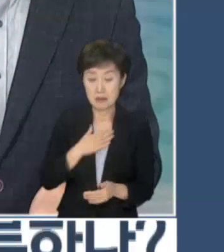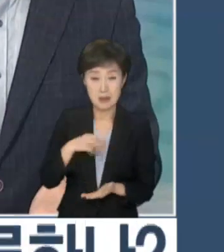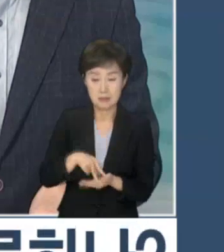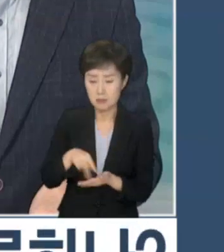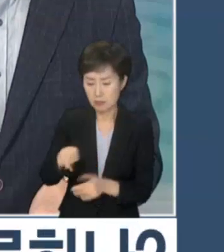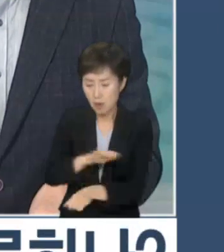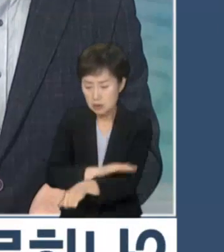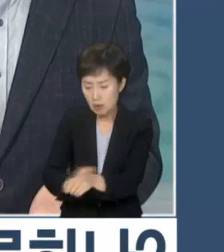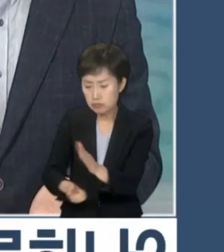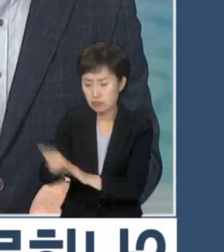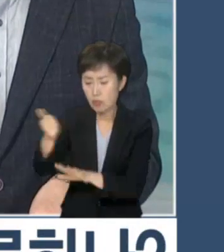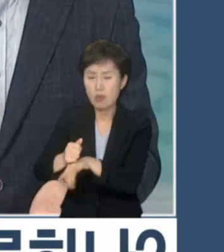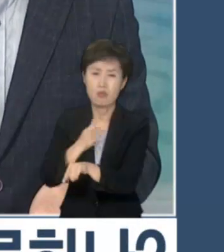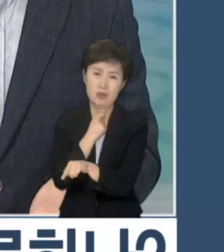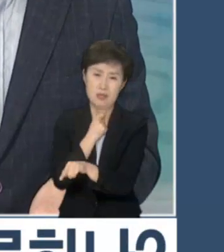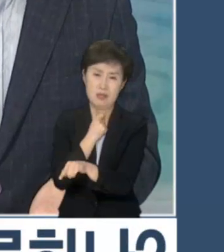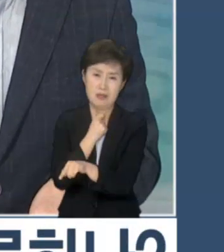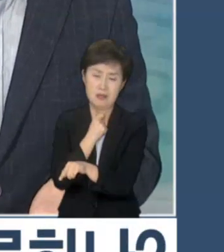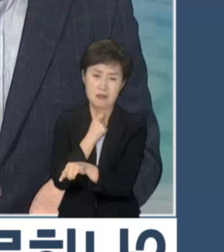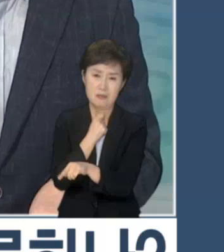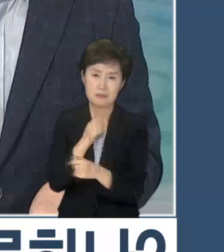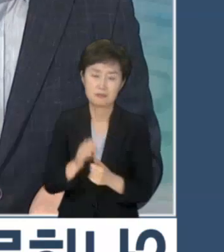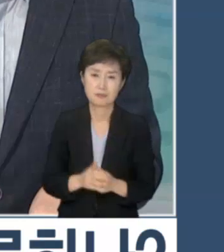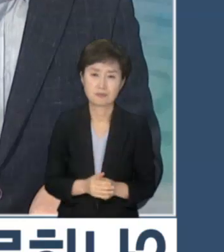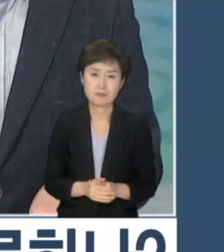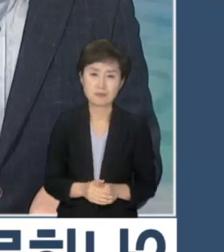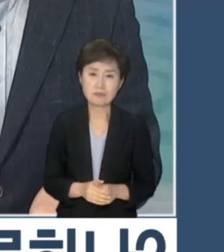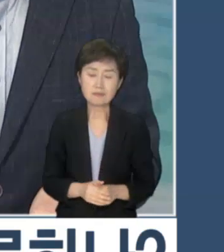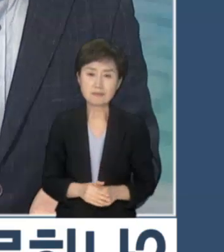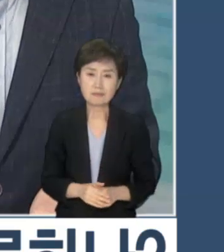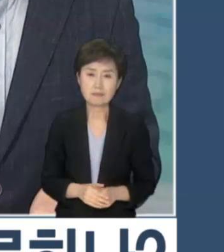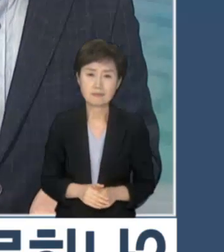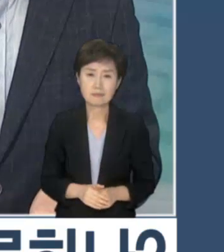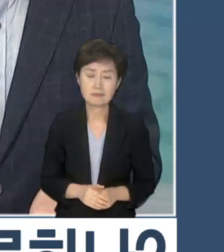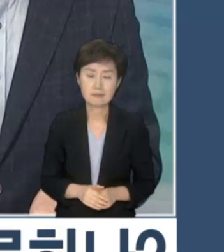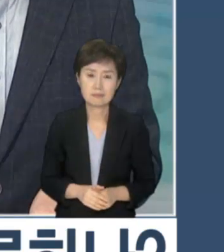좋겠는데 사실 이런 말씀을 드리기는 조금 조심스럽긴 합니다.